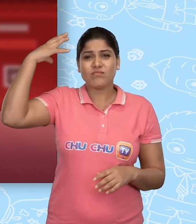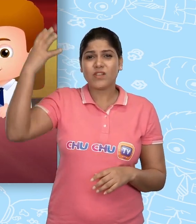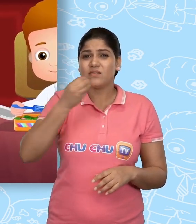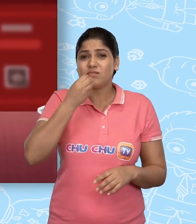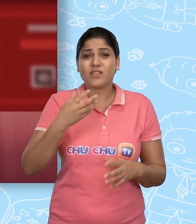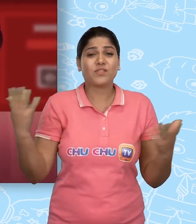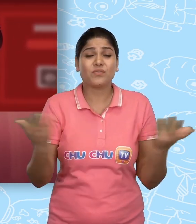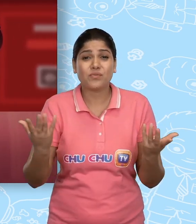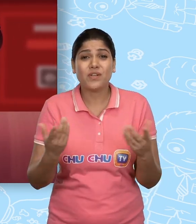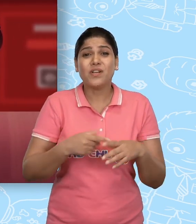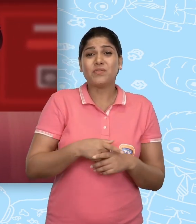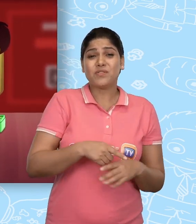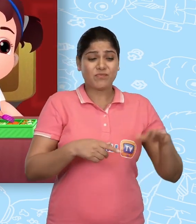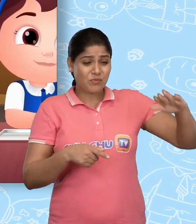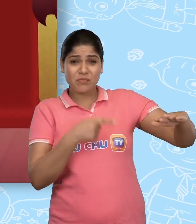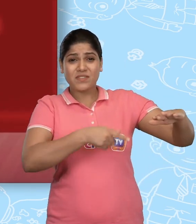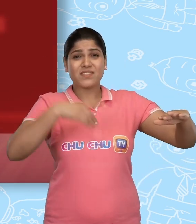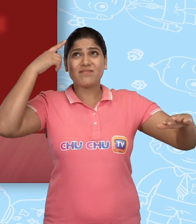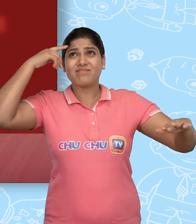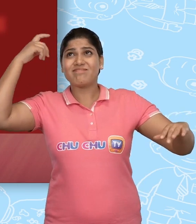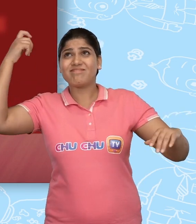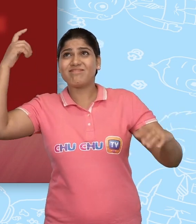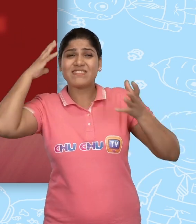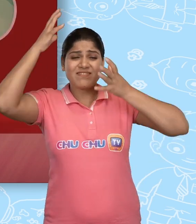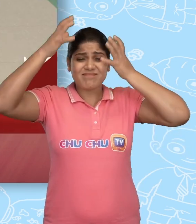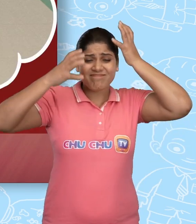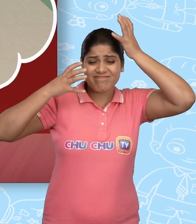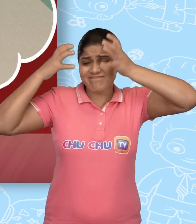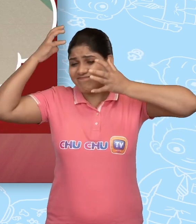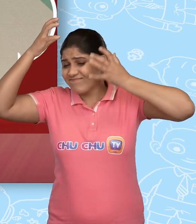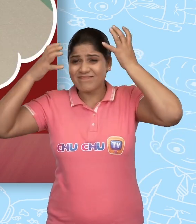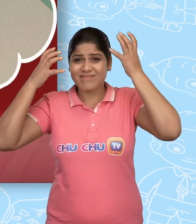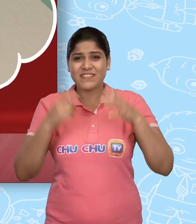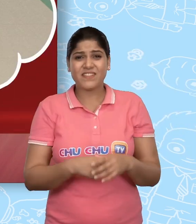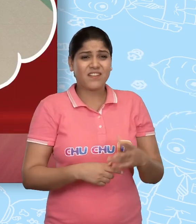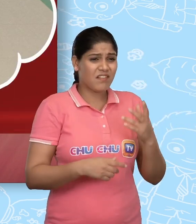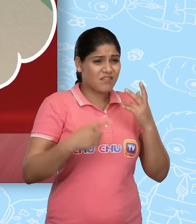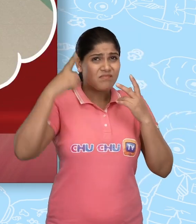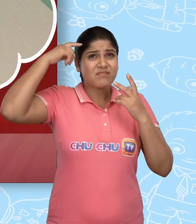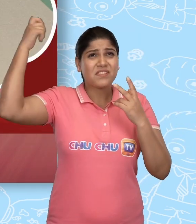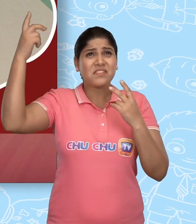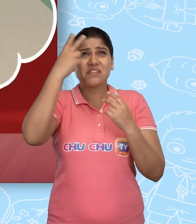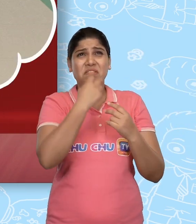वो अपना लंच भी नहीं कर पा रहा था क्योंकि उसे उस छोटे बच्चे की चिंता हो रही थी।